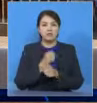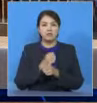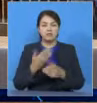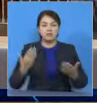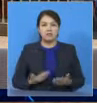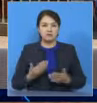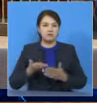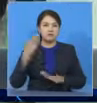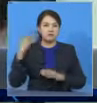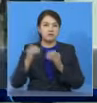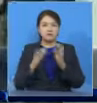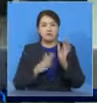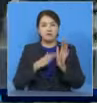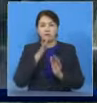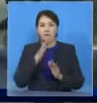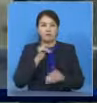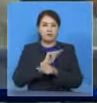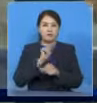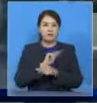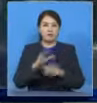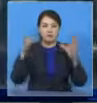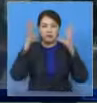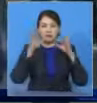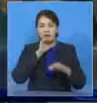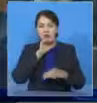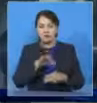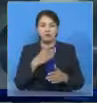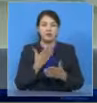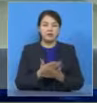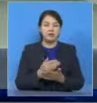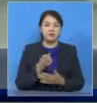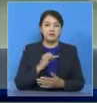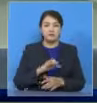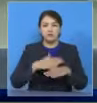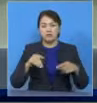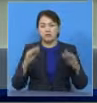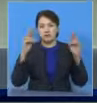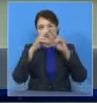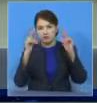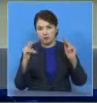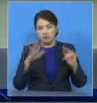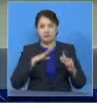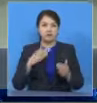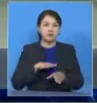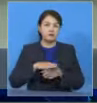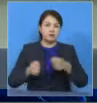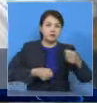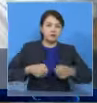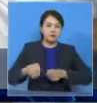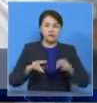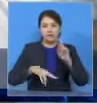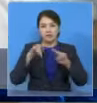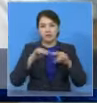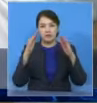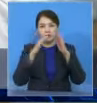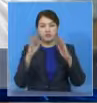жившего в XIX веке. Он обучал детей религиозной грамоте, способствовал возведению многочисленных мечетей. Под его прямым руководством были построены